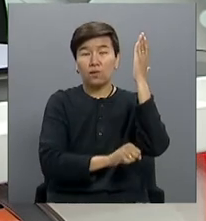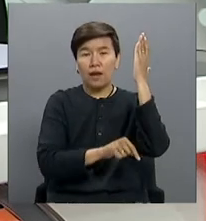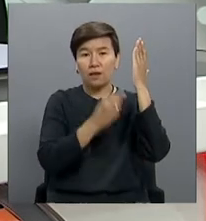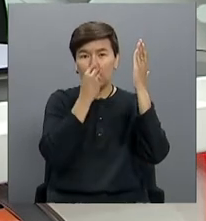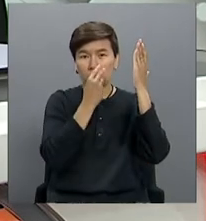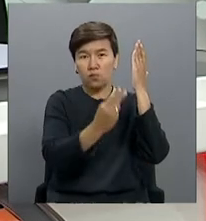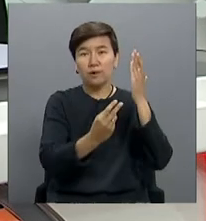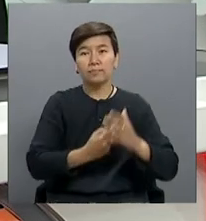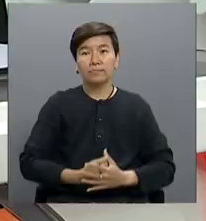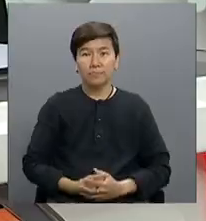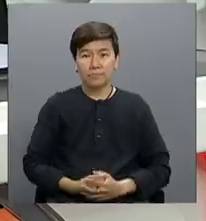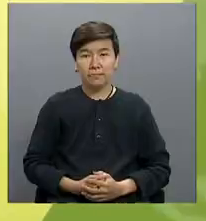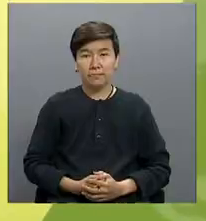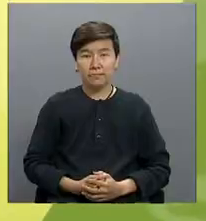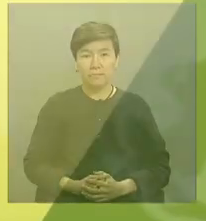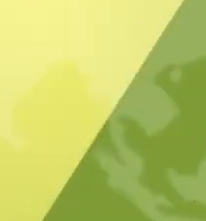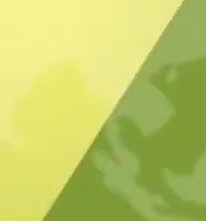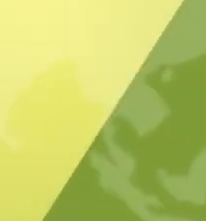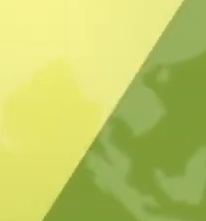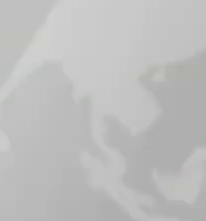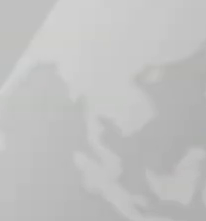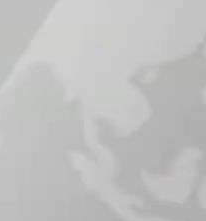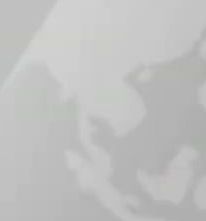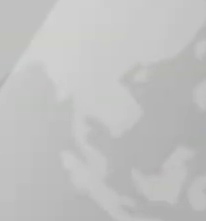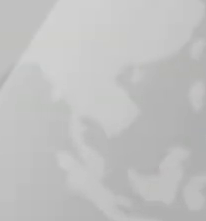ากนักข่าวพลเมืองซีรีพอร์เตอร์ค่ะ